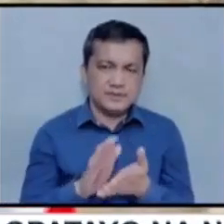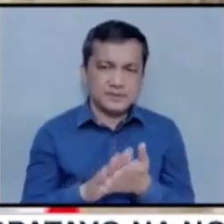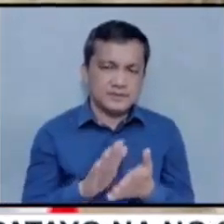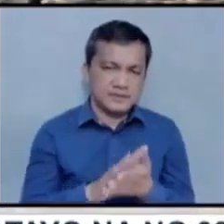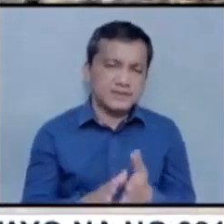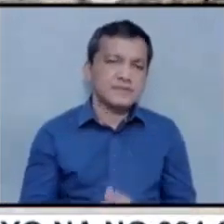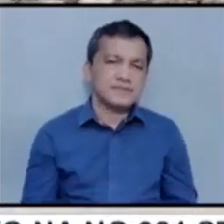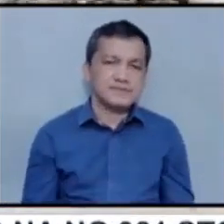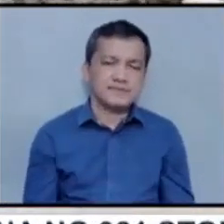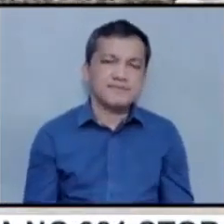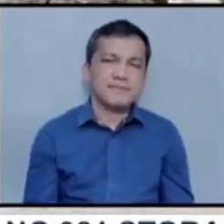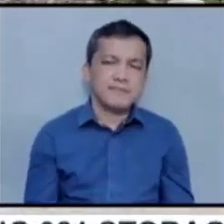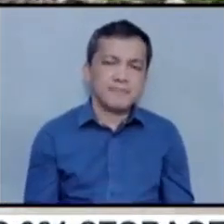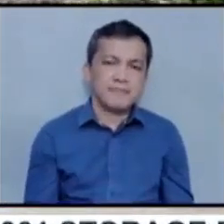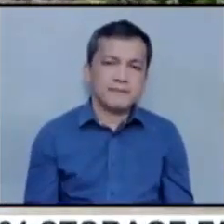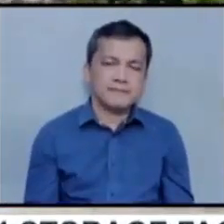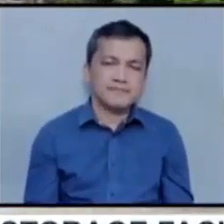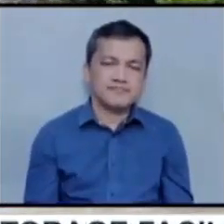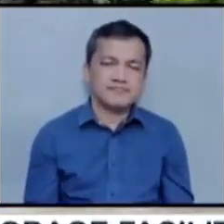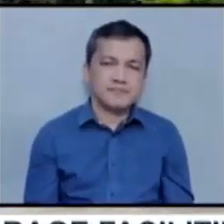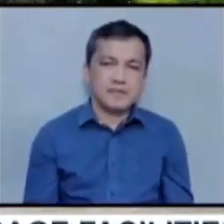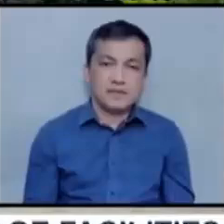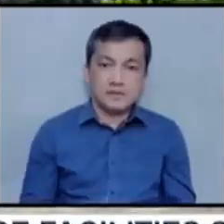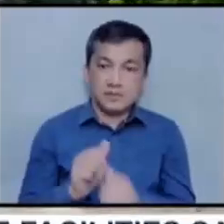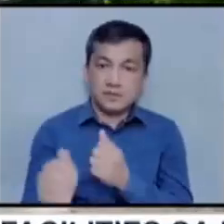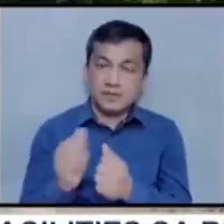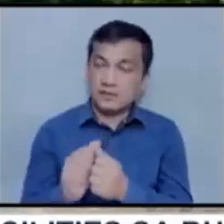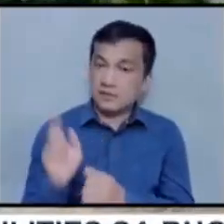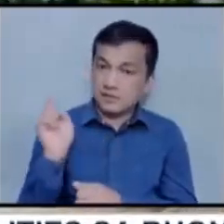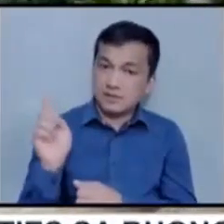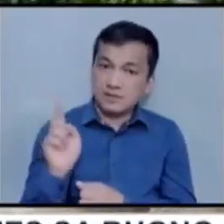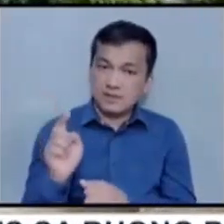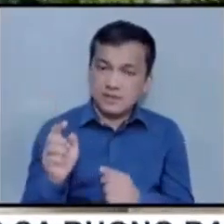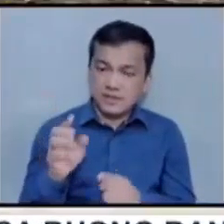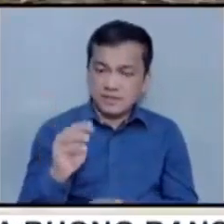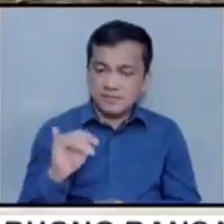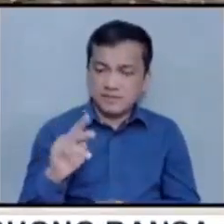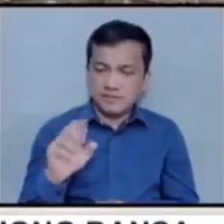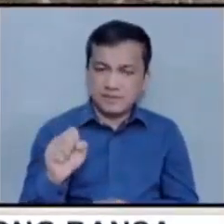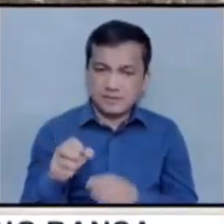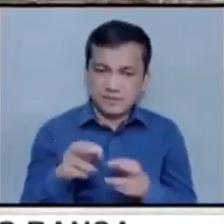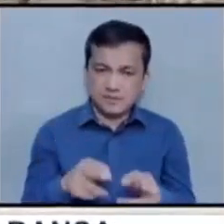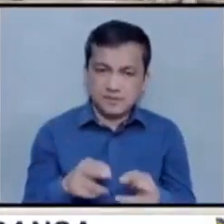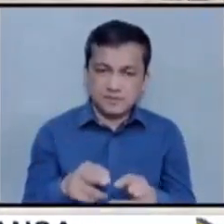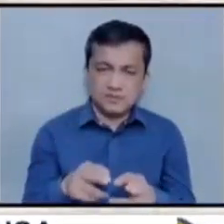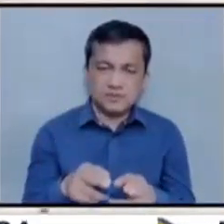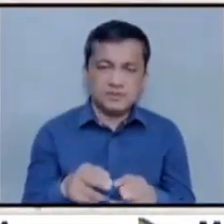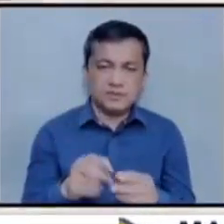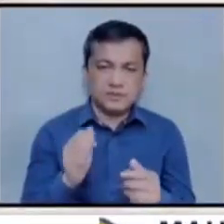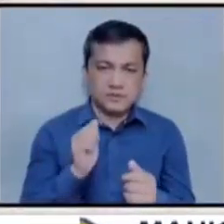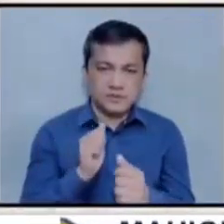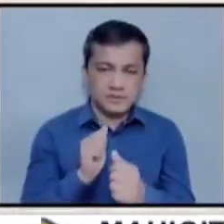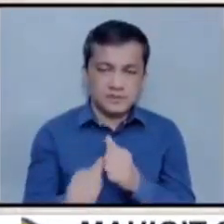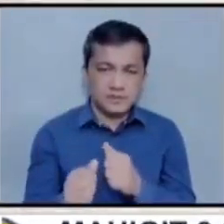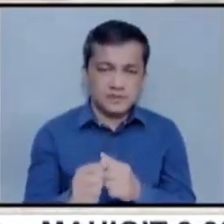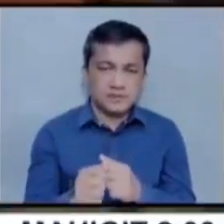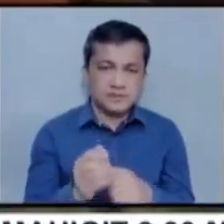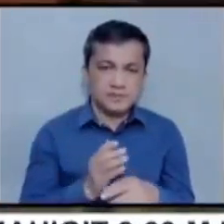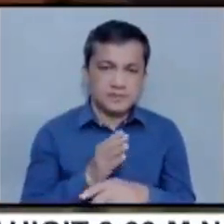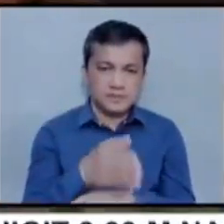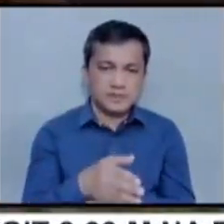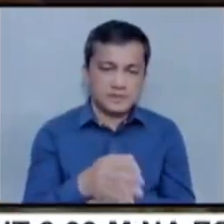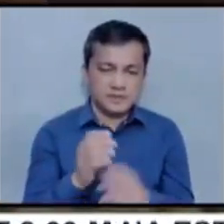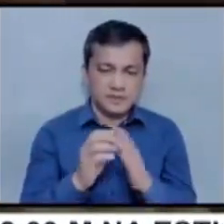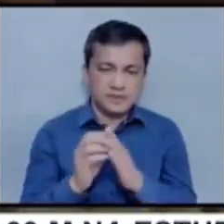operation, no? Madalas daanan ng mga motorista ang Manipis Road para mas mapabilis ang pagtawid sa mga lungsod ng